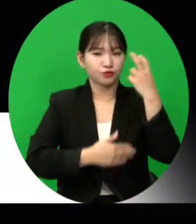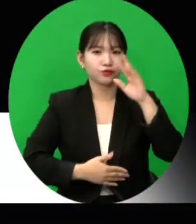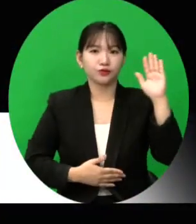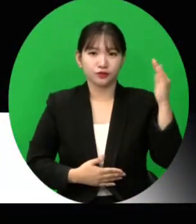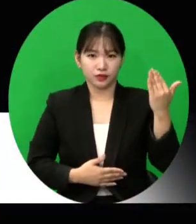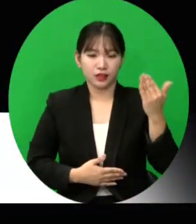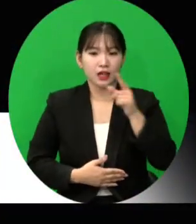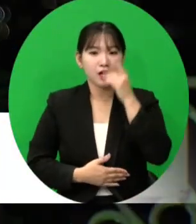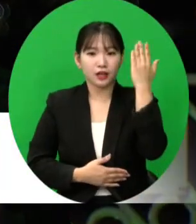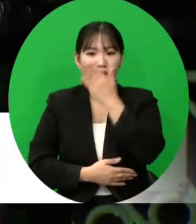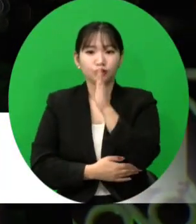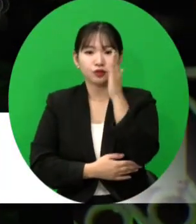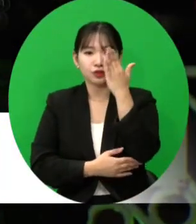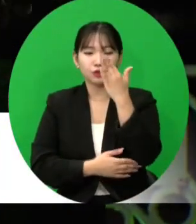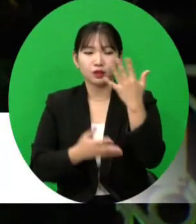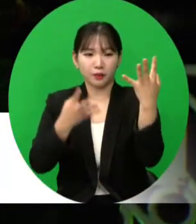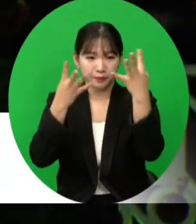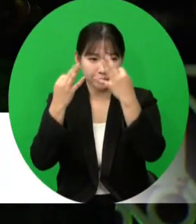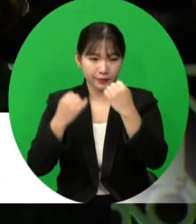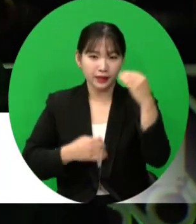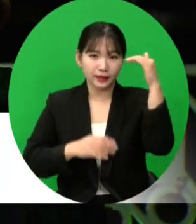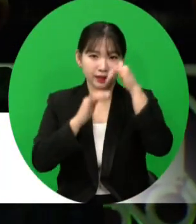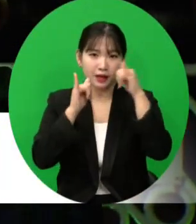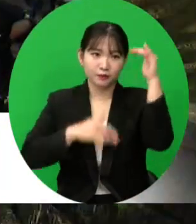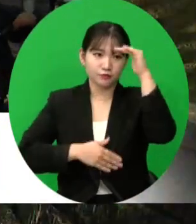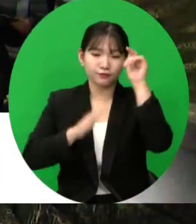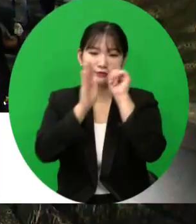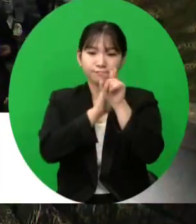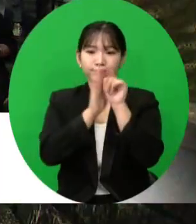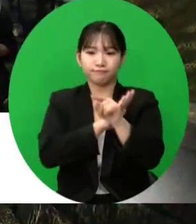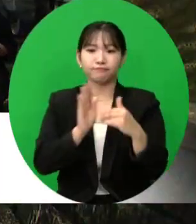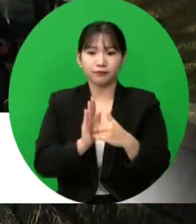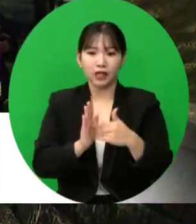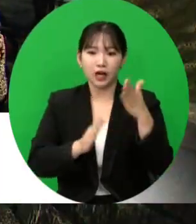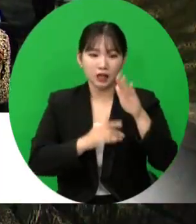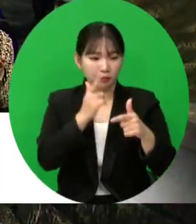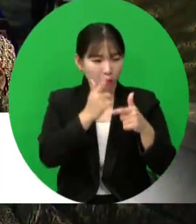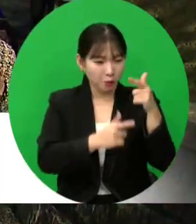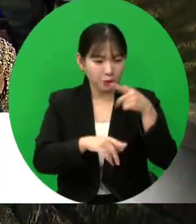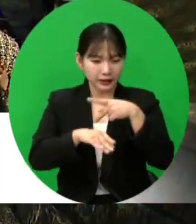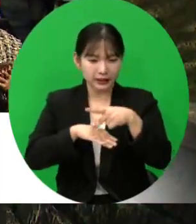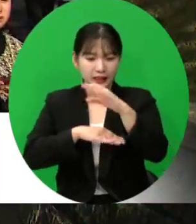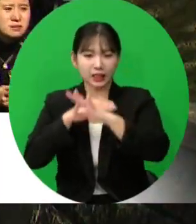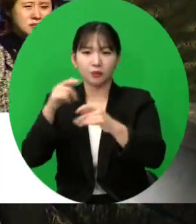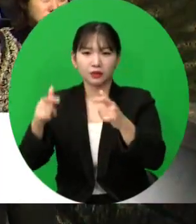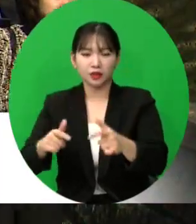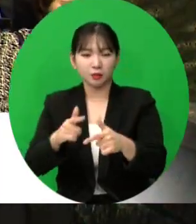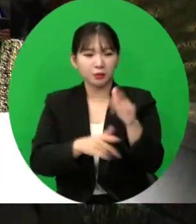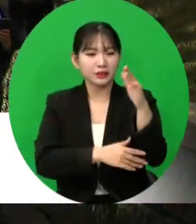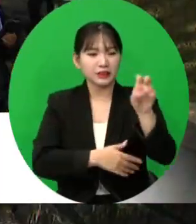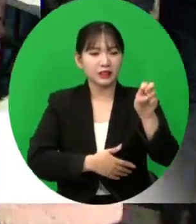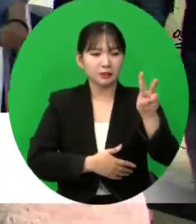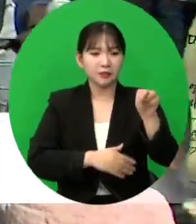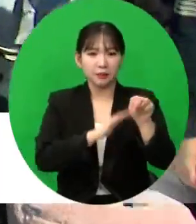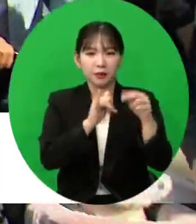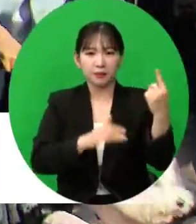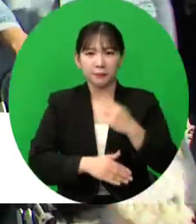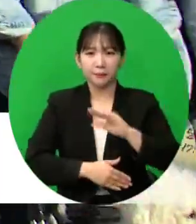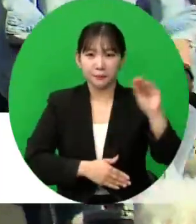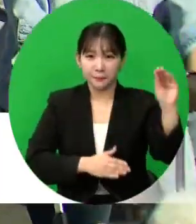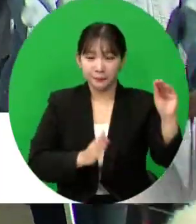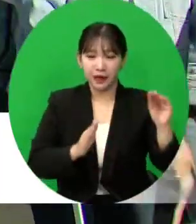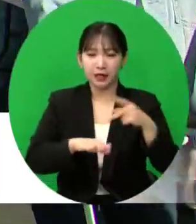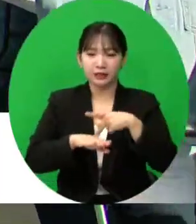됐고 여수 시에도 많은 관광 계획들이 찾았습니다 하지만 목포와 신한 등 서부권은 목포시 22만여 명